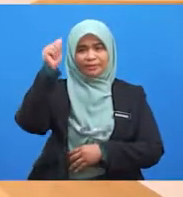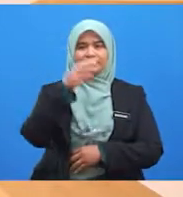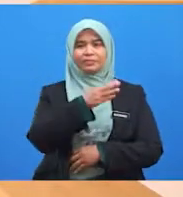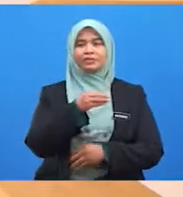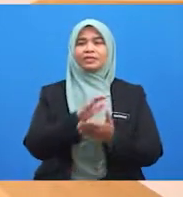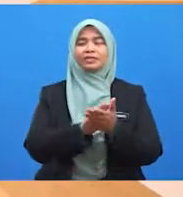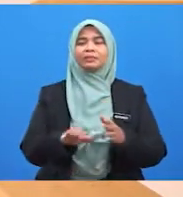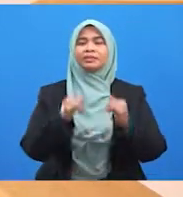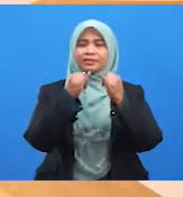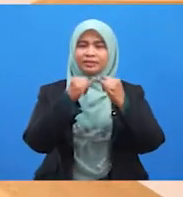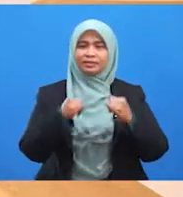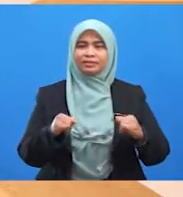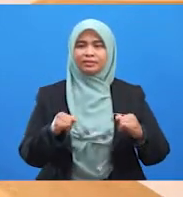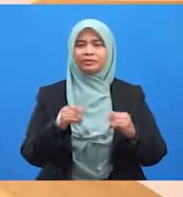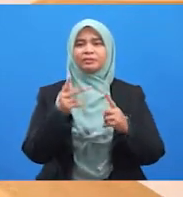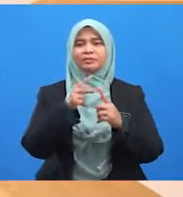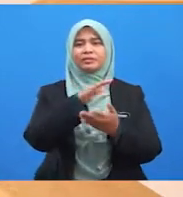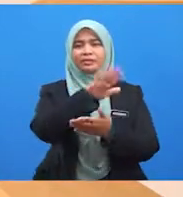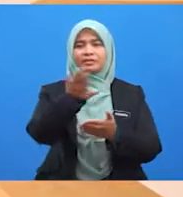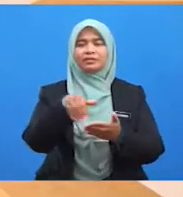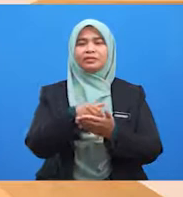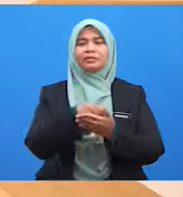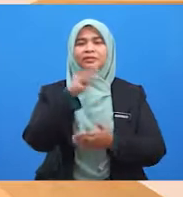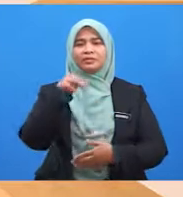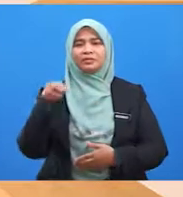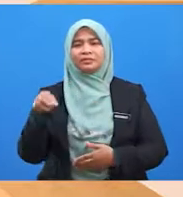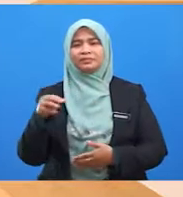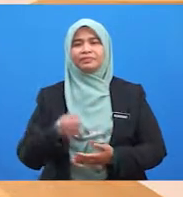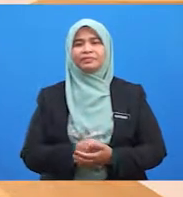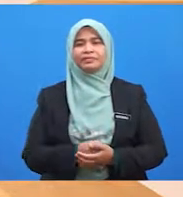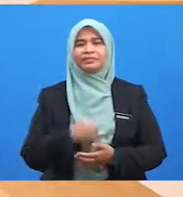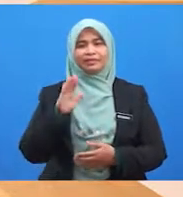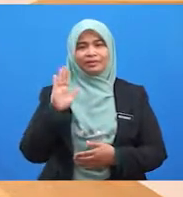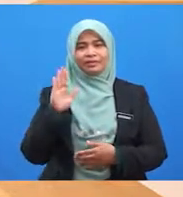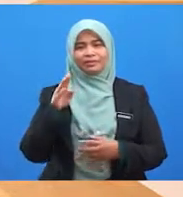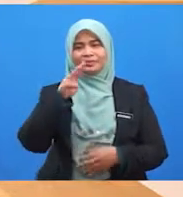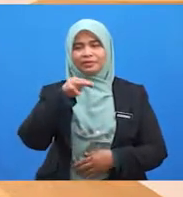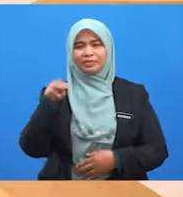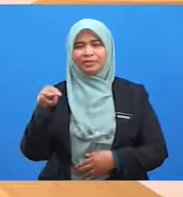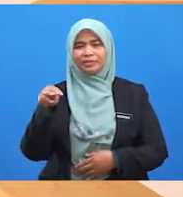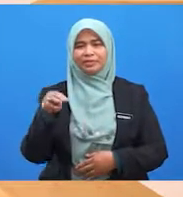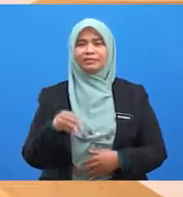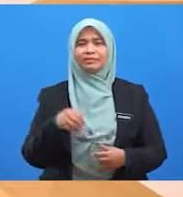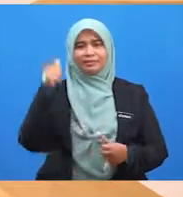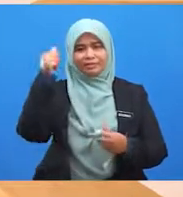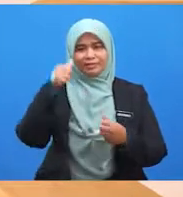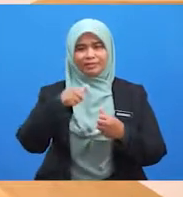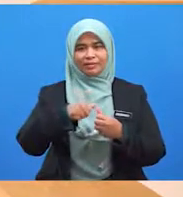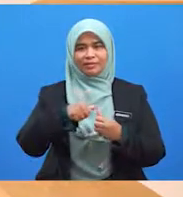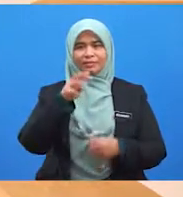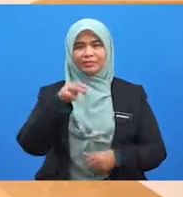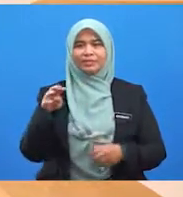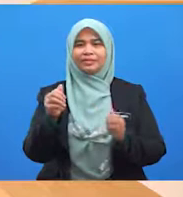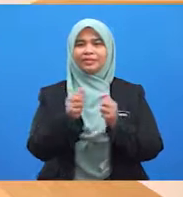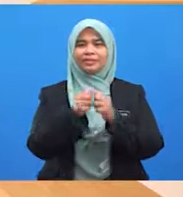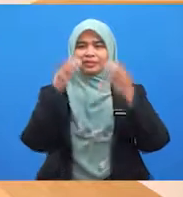Assalamualaikum, selamat sejahtera kepada semua anak murid saya. Hai murid-murid, masih ingatkah murid-murid dengan